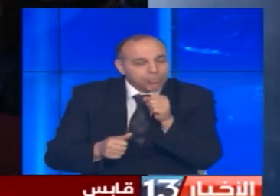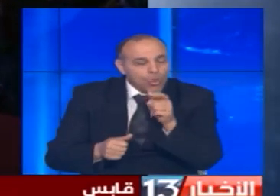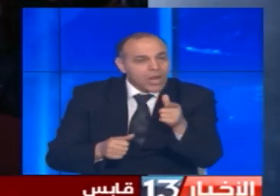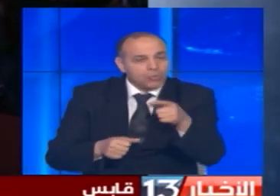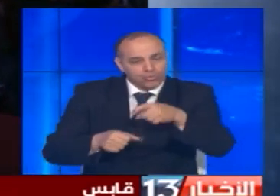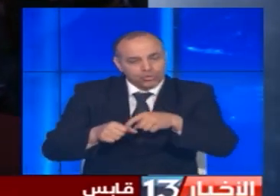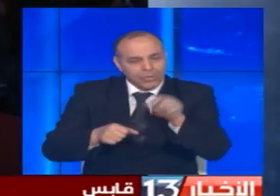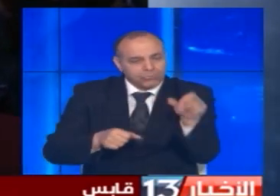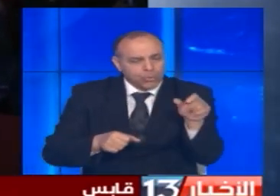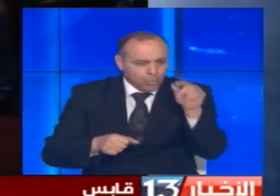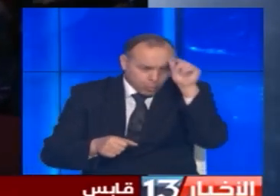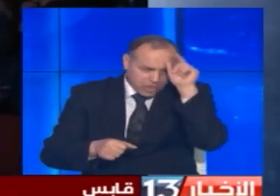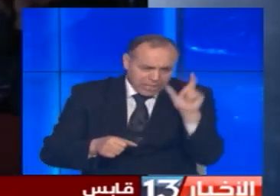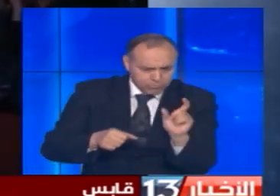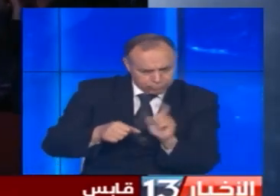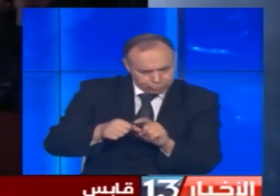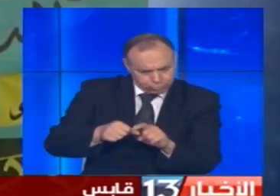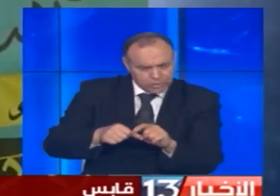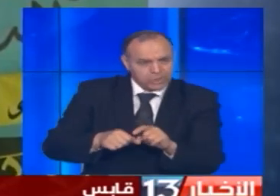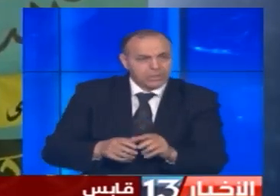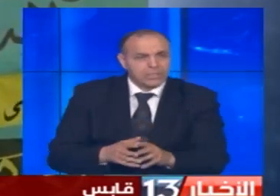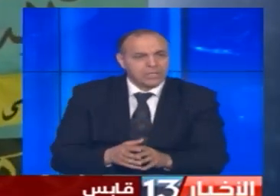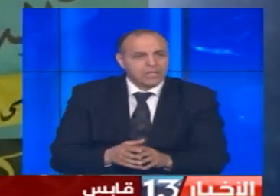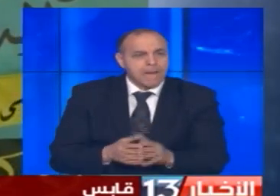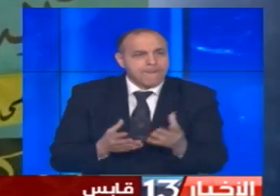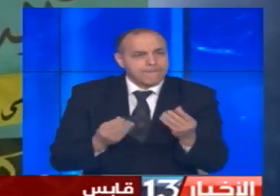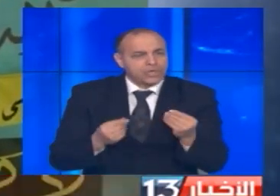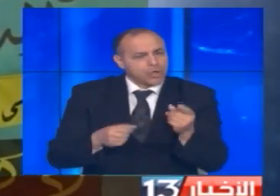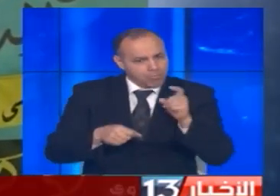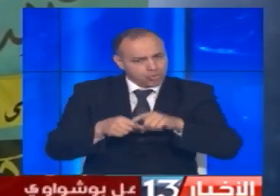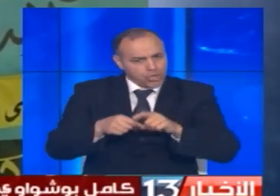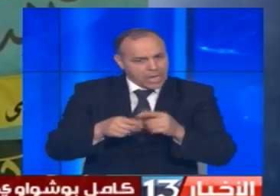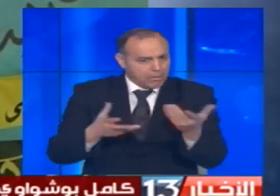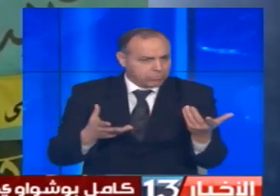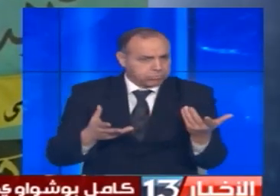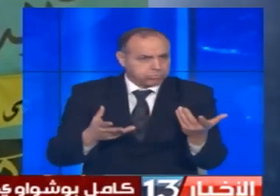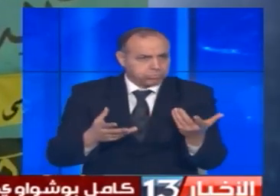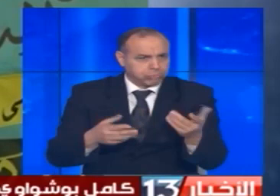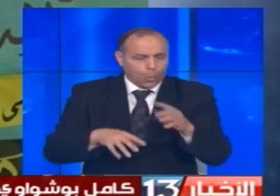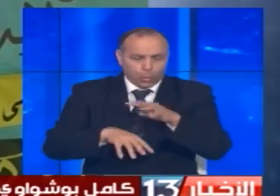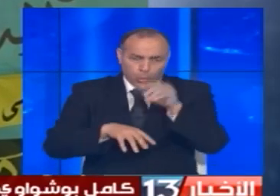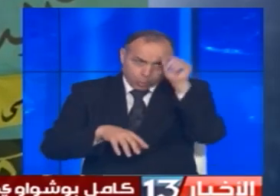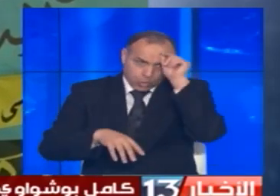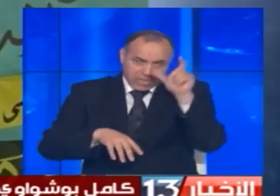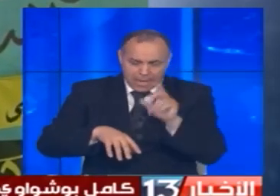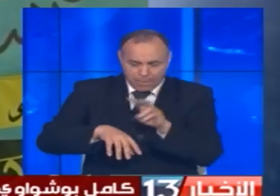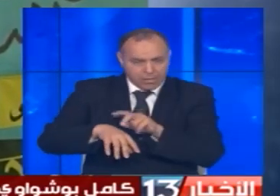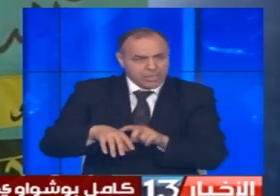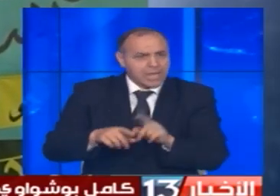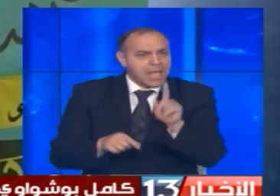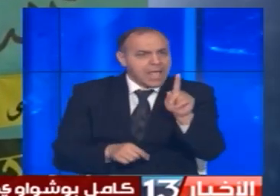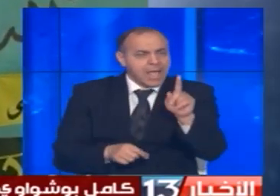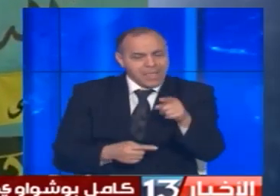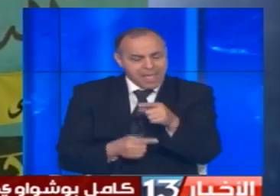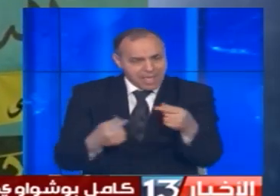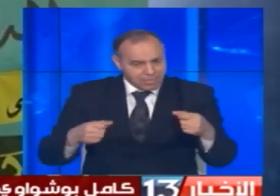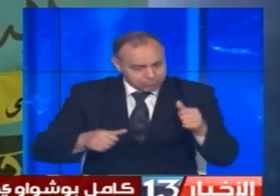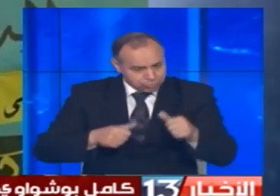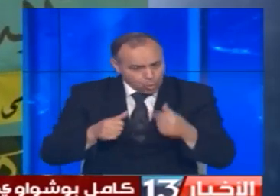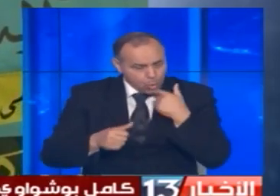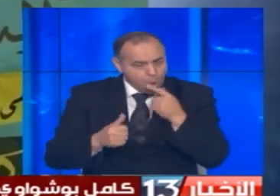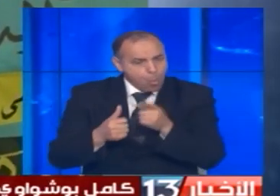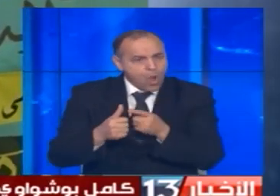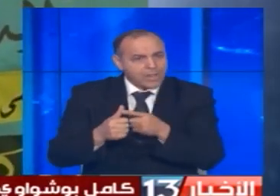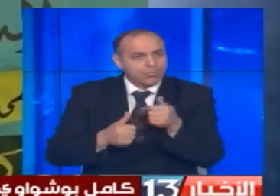فيها طلبة من عديد ولايات الجمهورية. فما عديد من المشاركات من مختلف ولايات الجمهورية. بالنسبة للدورة هذه مسابقة وحيدة،